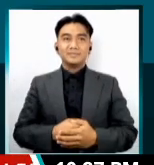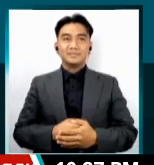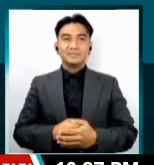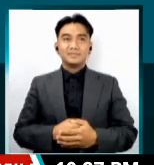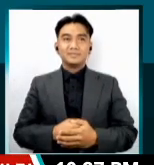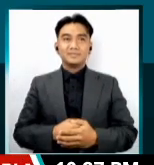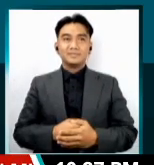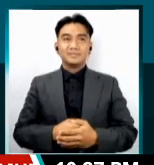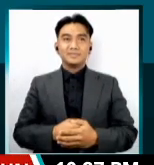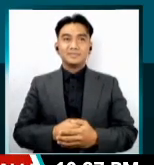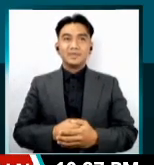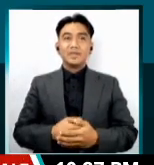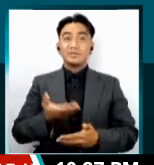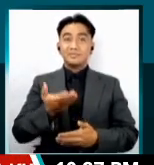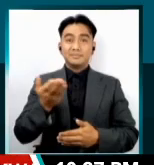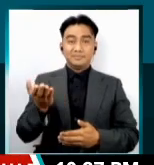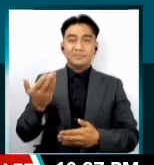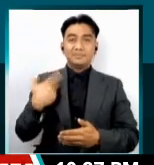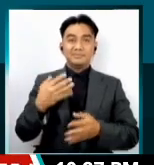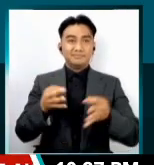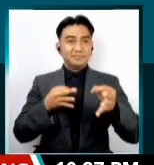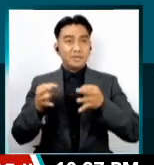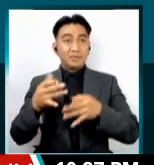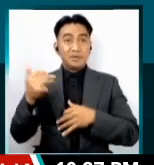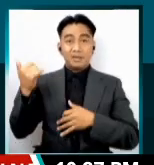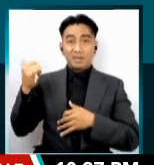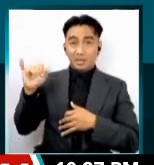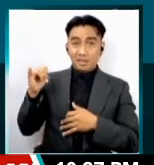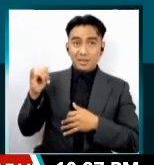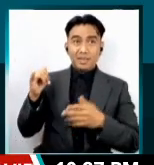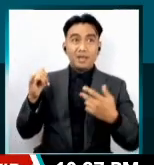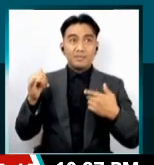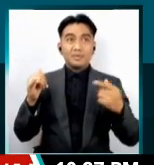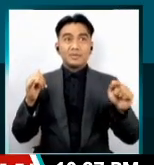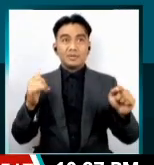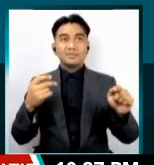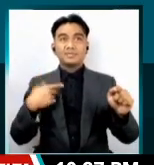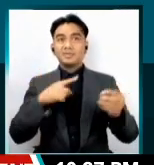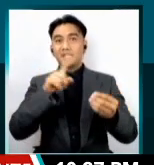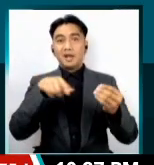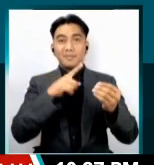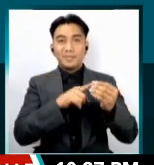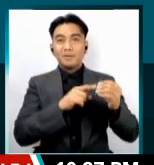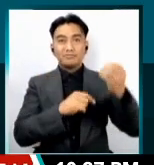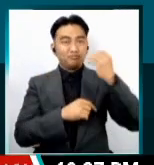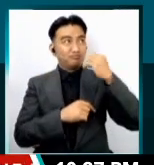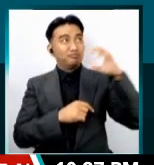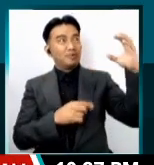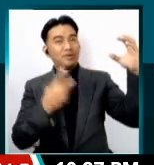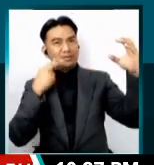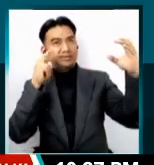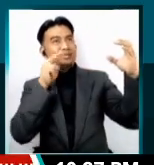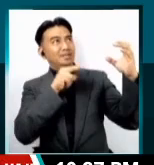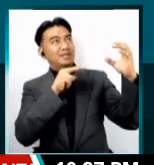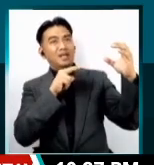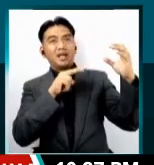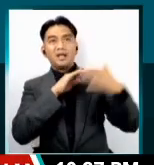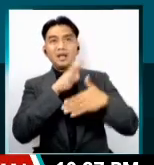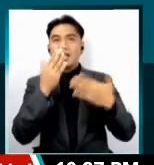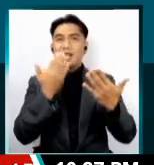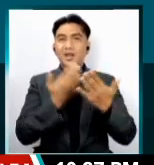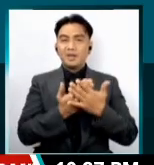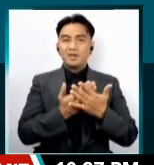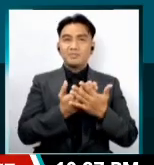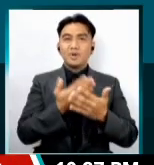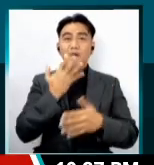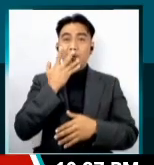orange para sa inyo. Pero kung titingnan natin ang spectrum ng araw, makikita natin ang nilalabas niya lahat ng kulay ng rainbow. Sa